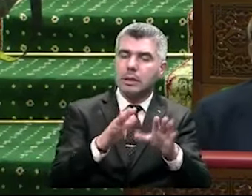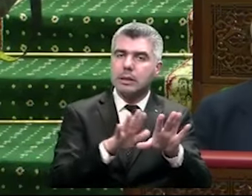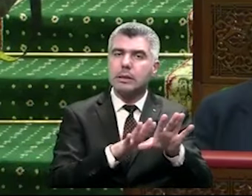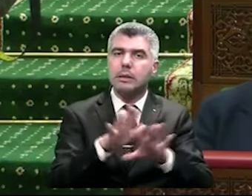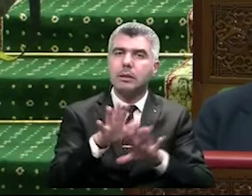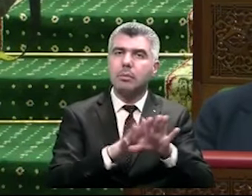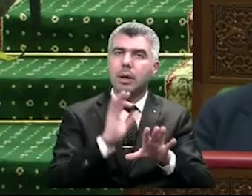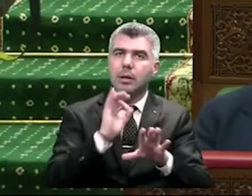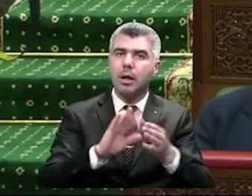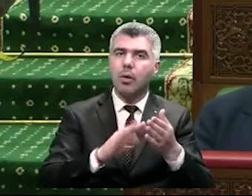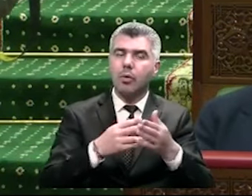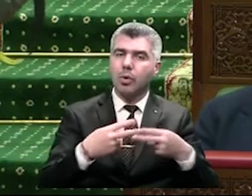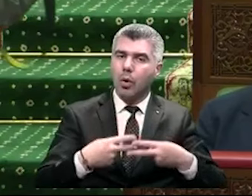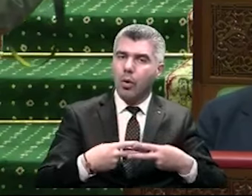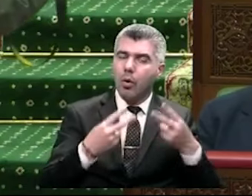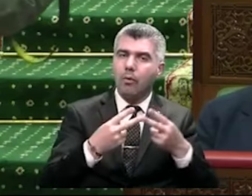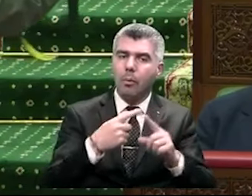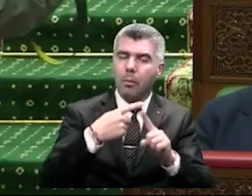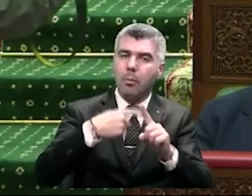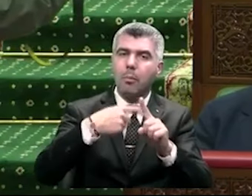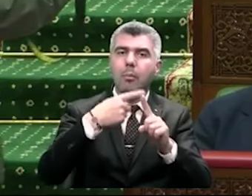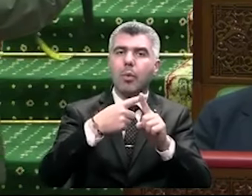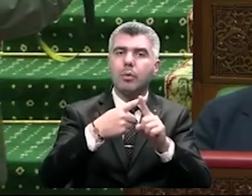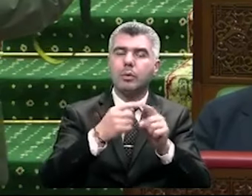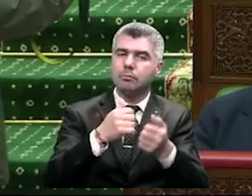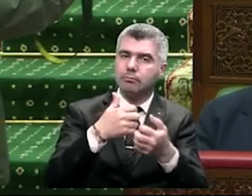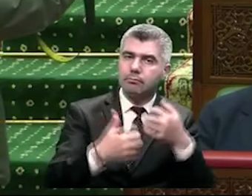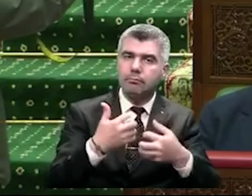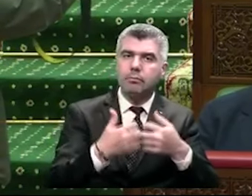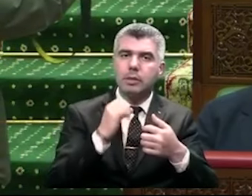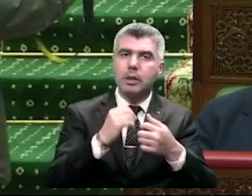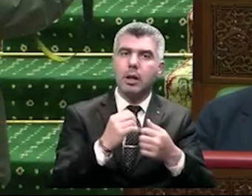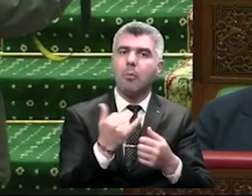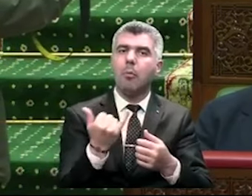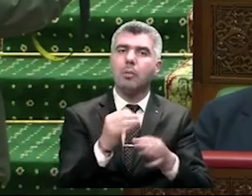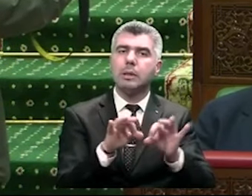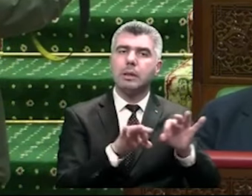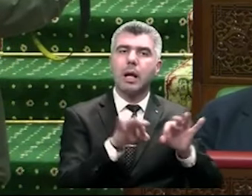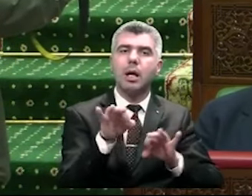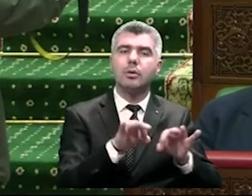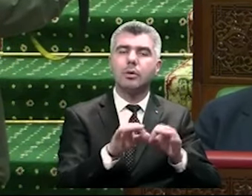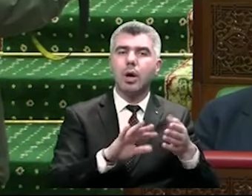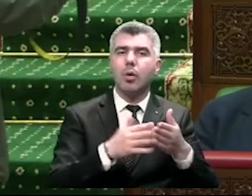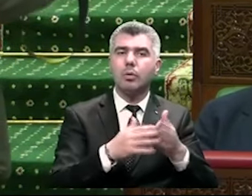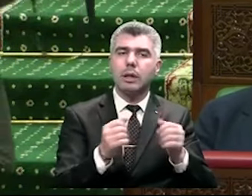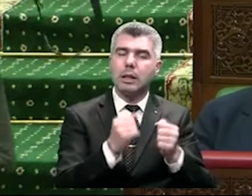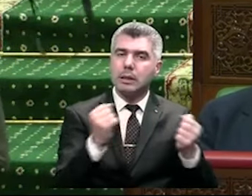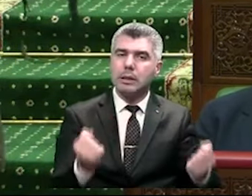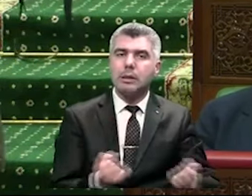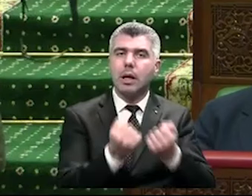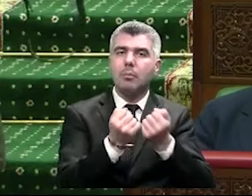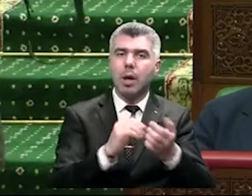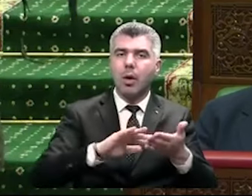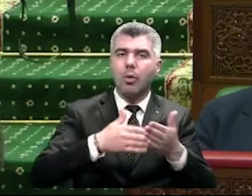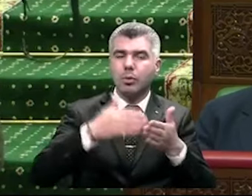وحرصكم شديد على اعطاه مزيدا من الديناميه جعل قطاعا استراتيجيا يمثل احد المحركات الاساسيه للتنميه الشامله